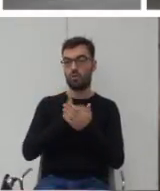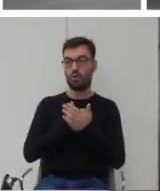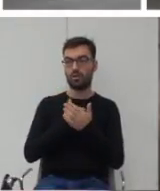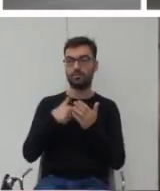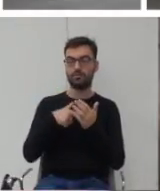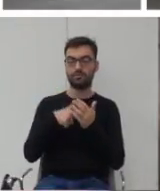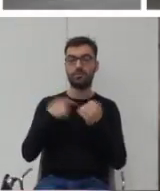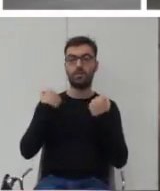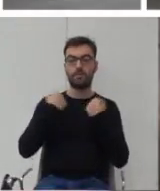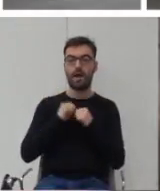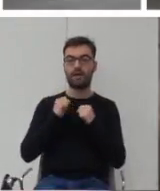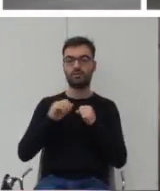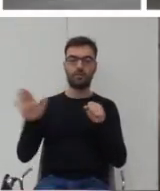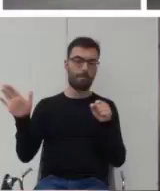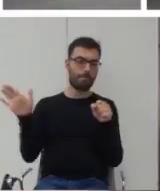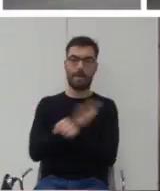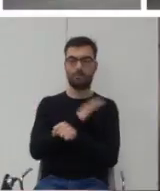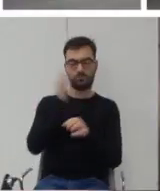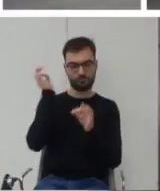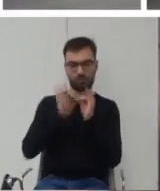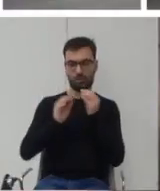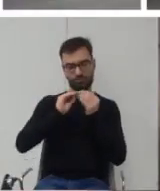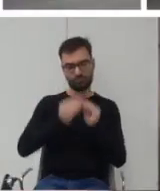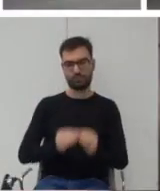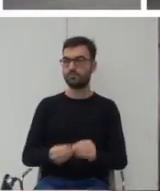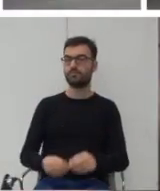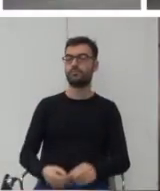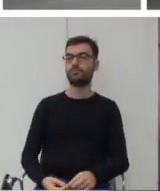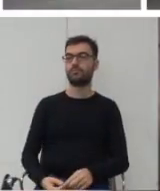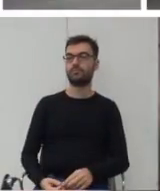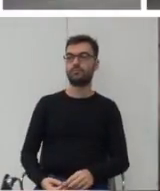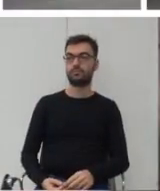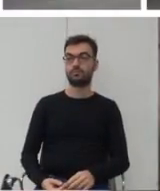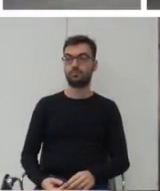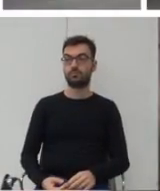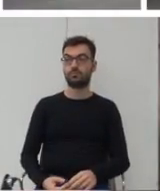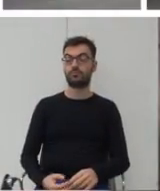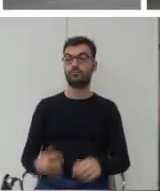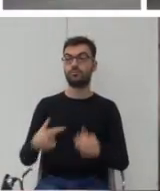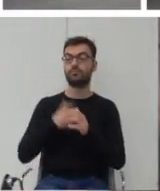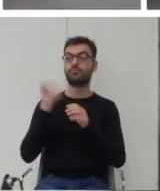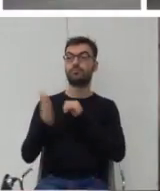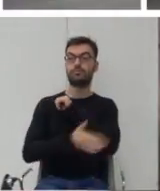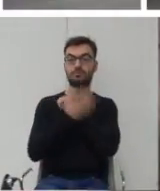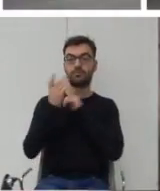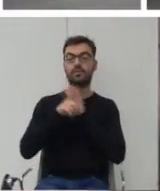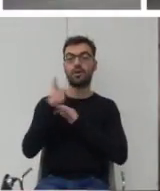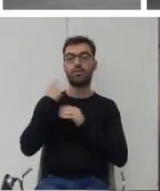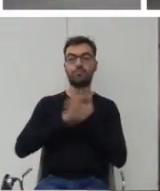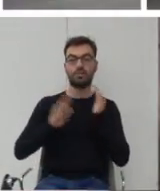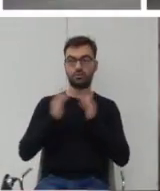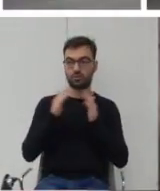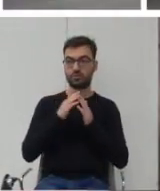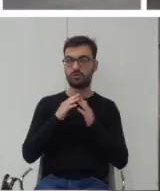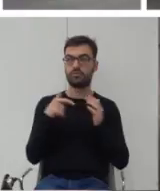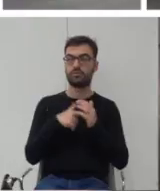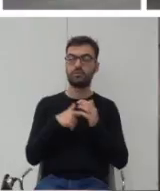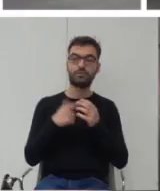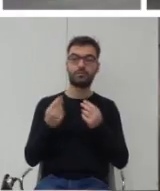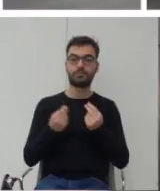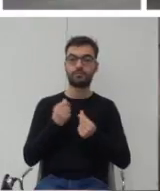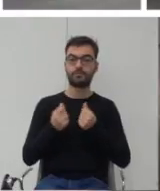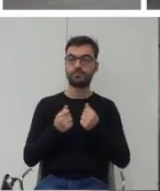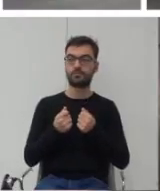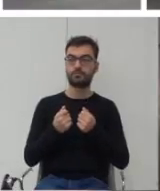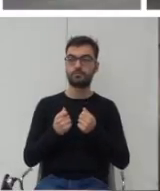program, który jest bardzo kompleksowo opracowany. I to wsparcie dla osób bezdomnych to jest